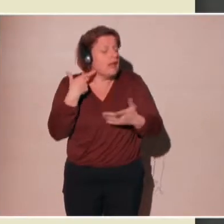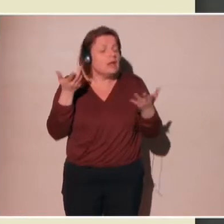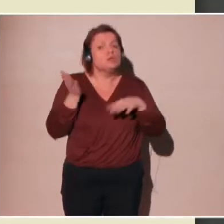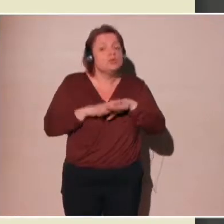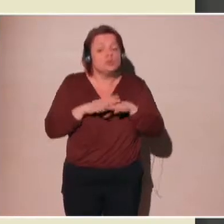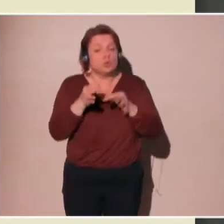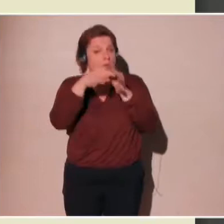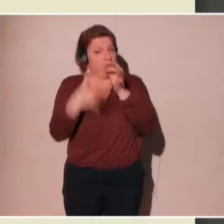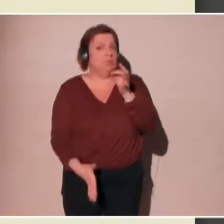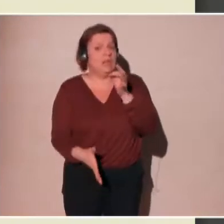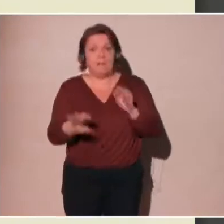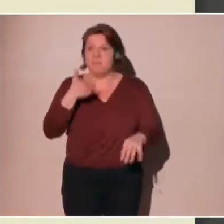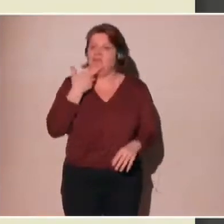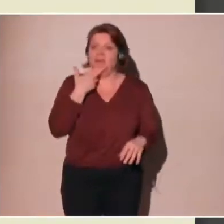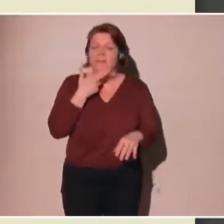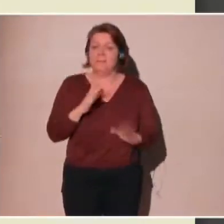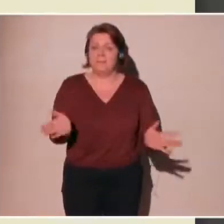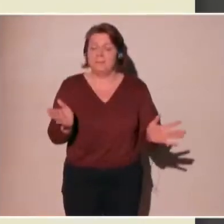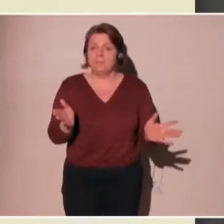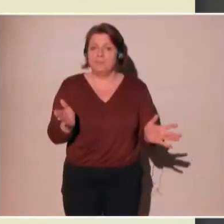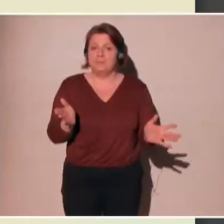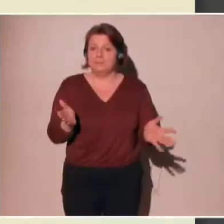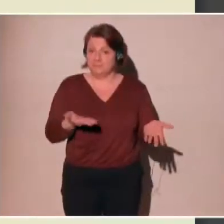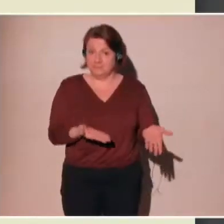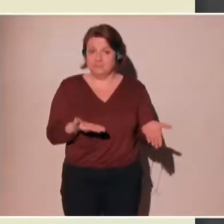le résultat parfait.